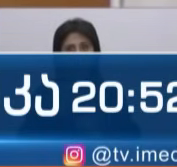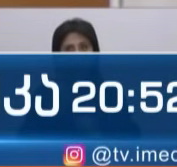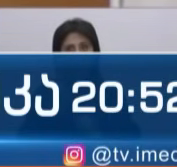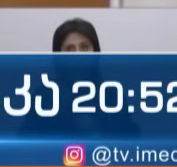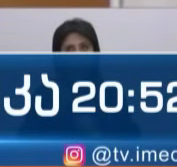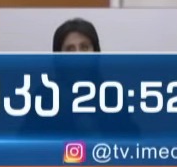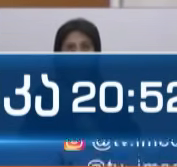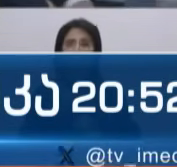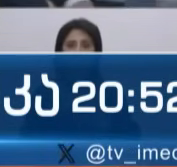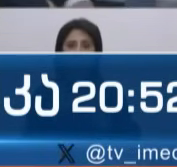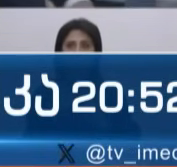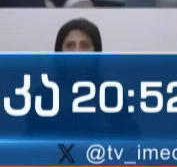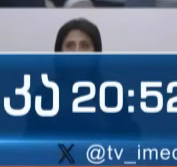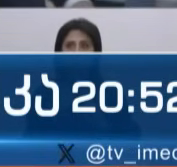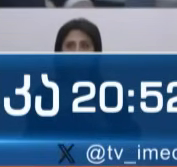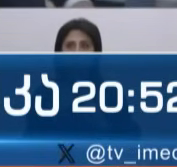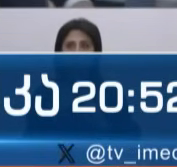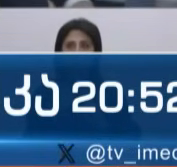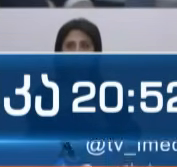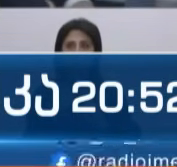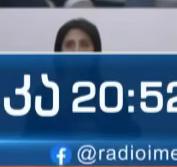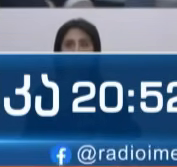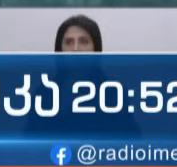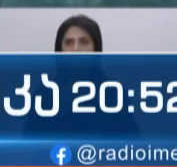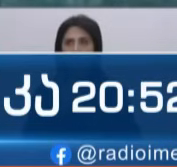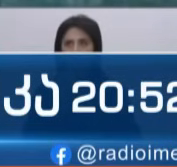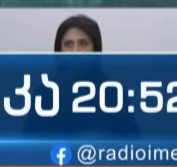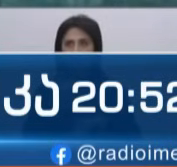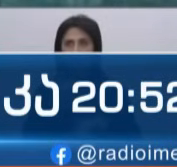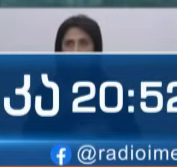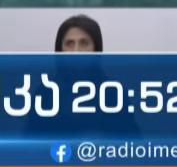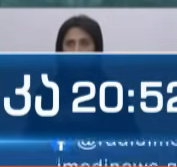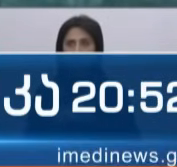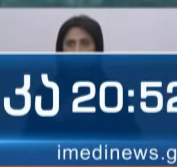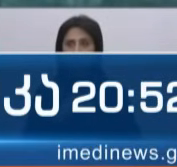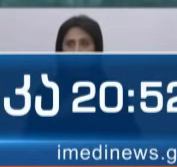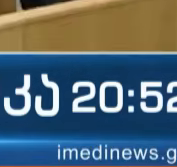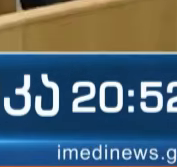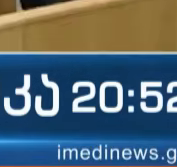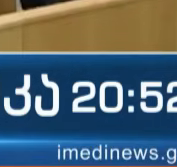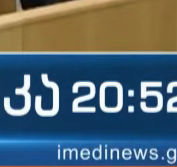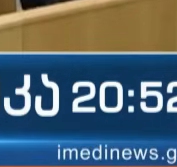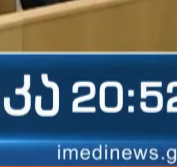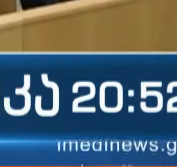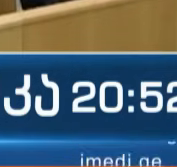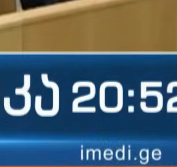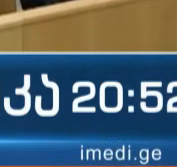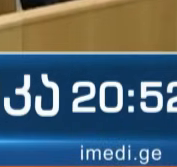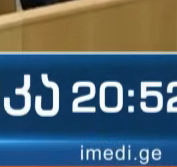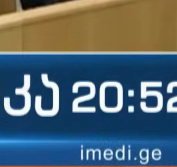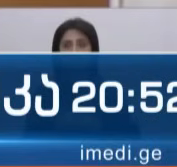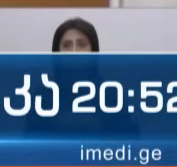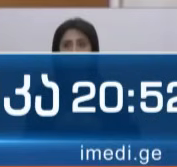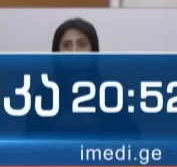დაუკარგავს. მაშინ როცა ლელოს წევრი პრემიერ-მინისტრობის კანდიდატს კითხვებს უსვამდა, პარლამენტის თავმჯდომარეს მისთვის მითითებების მიცემა კიდევ